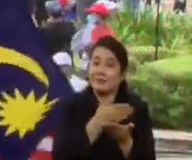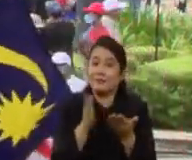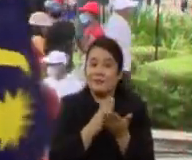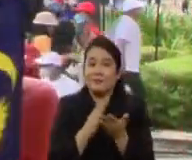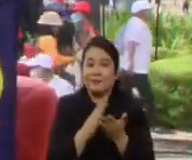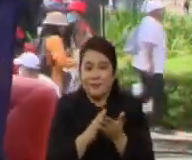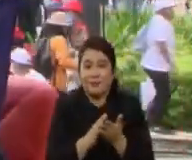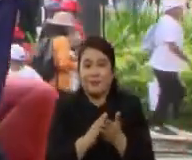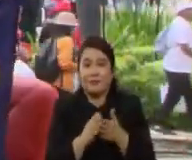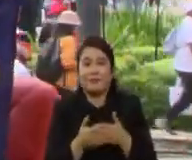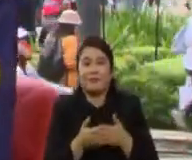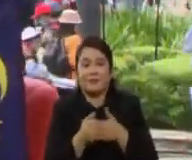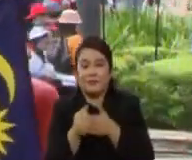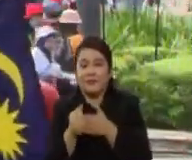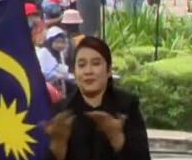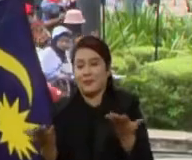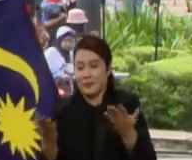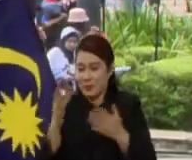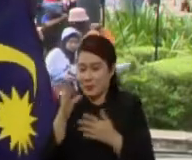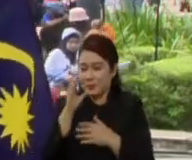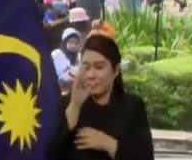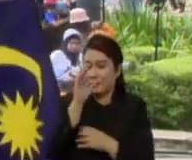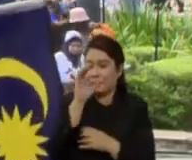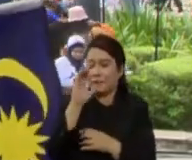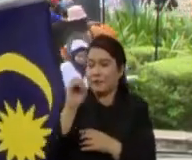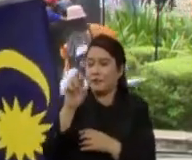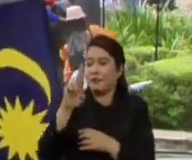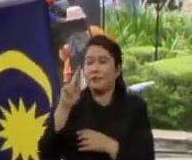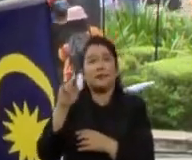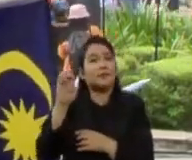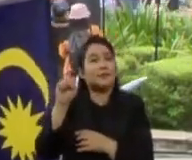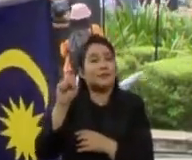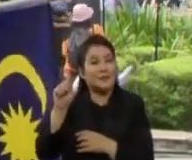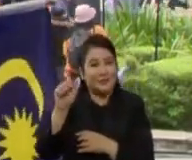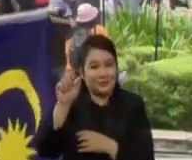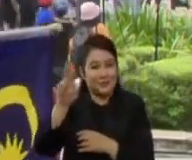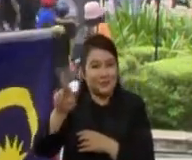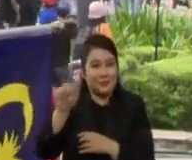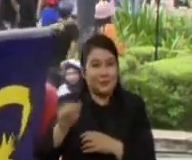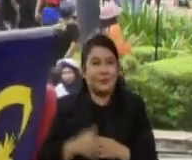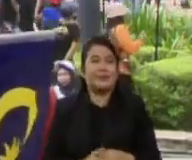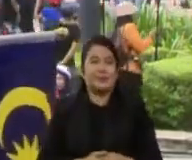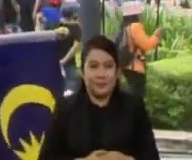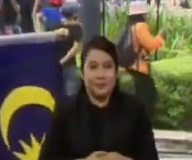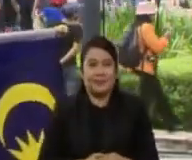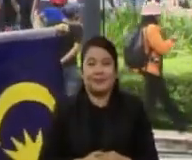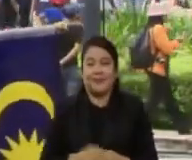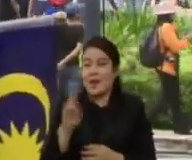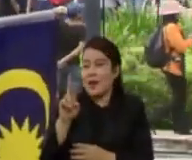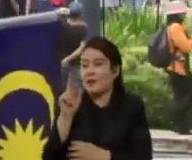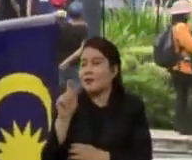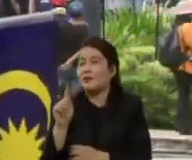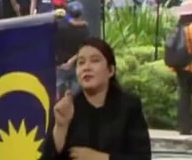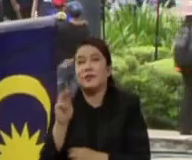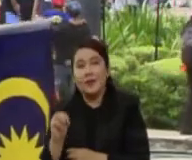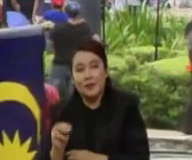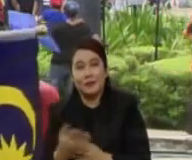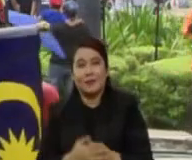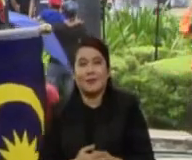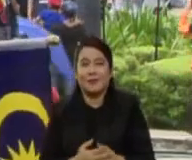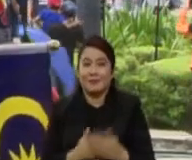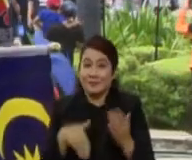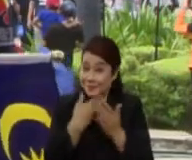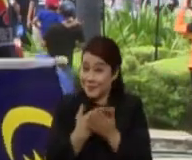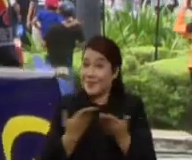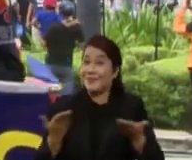RTM pimpinan konduktor Datuk Bogzani Ismail dan dibantu oleh Yuri Idris. Ya, nampaknya setakat ini